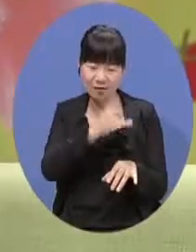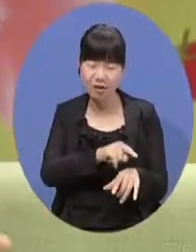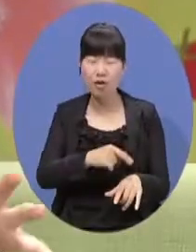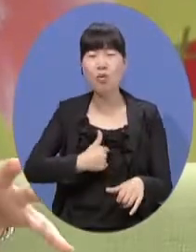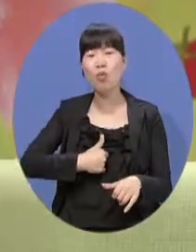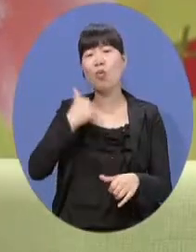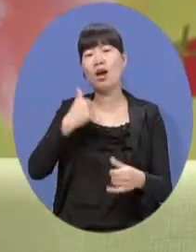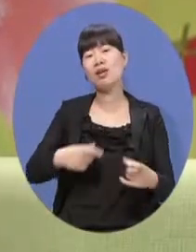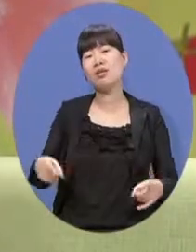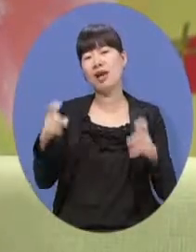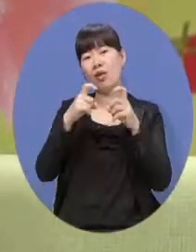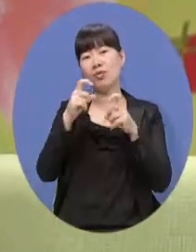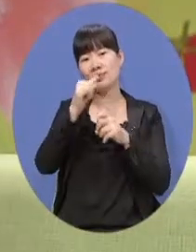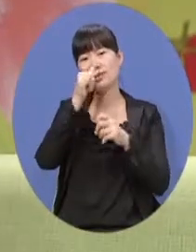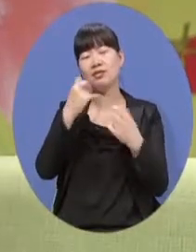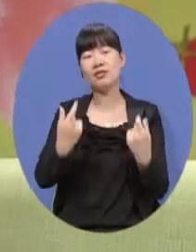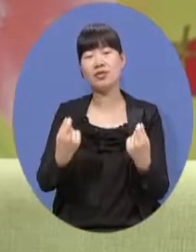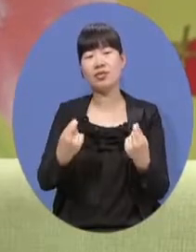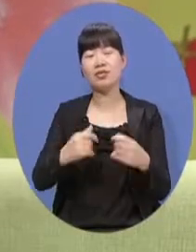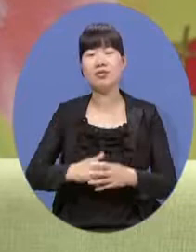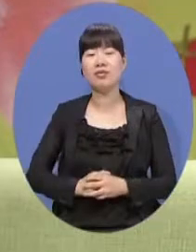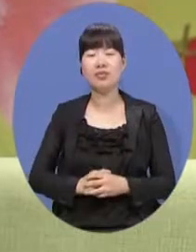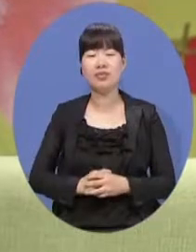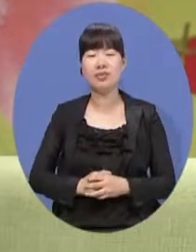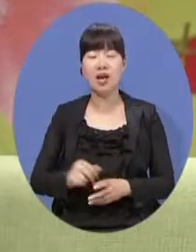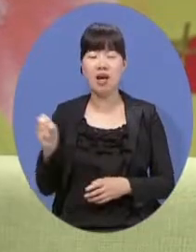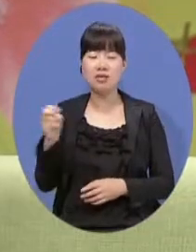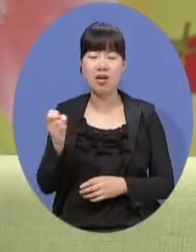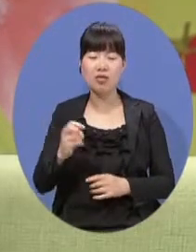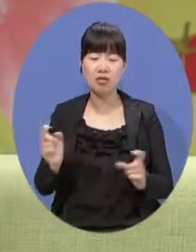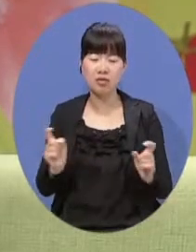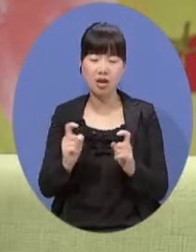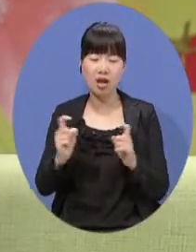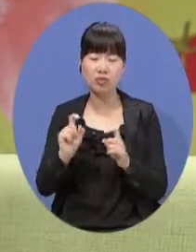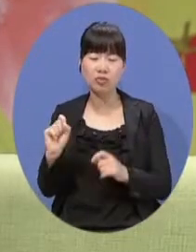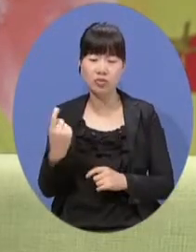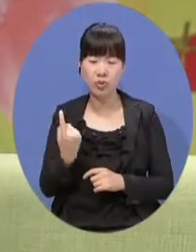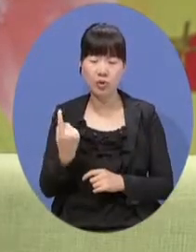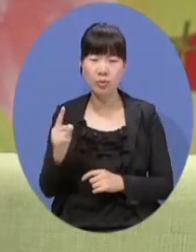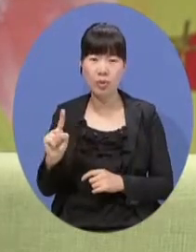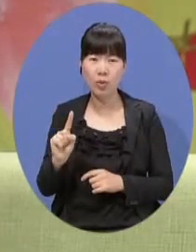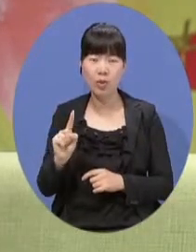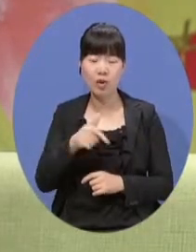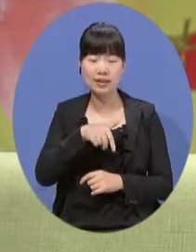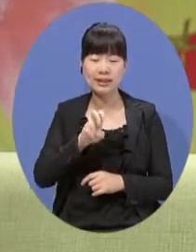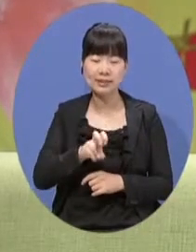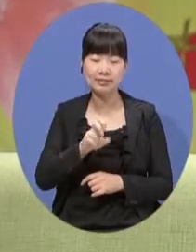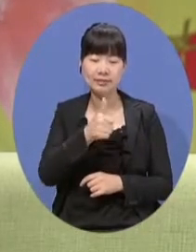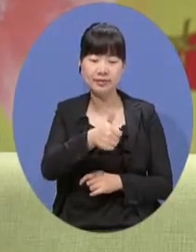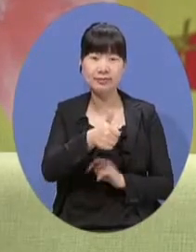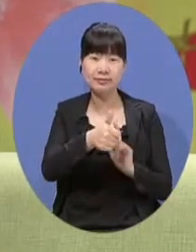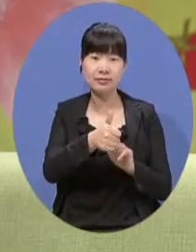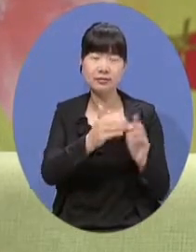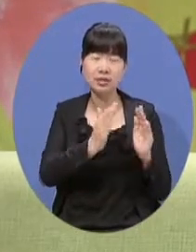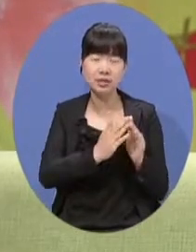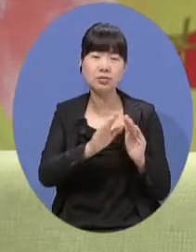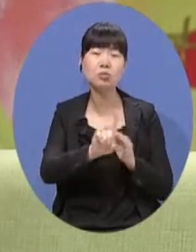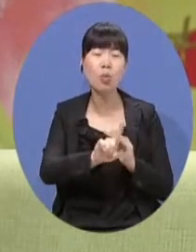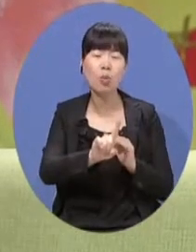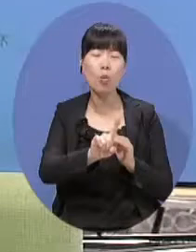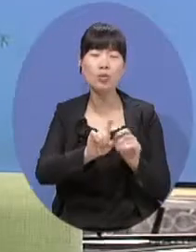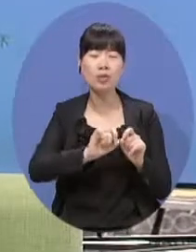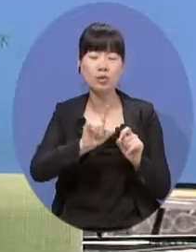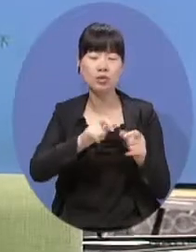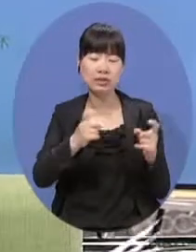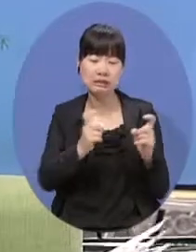되면은 싸움이 이렇게 만들어지는 것 같은데 보면 자주 싸우는 요인? 글쎄요, 김승민 씨네 댁은 어떠세요? 어떤 일로 좀 주로 다투게